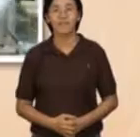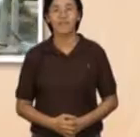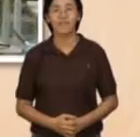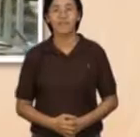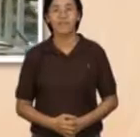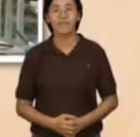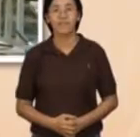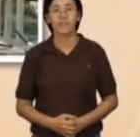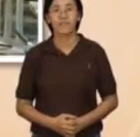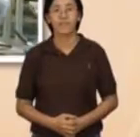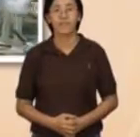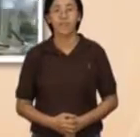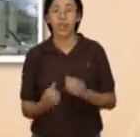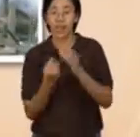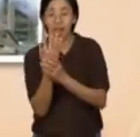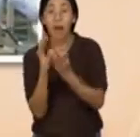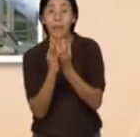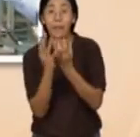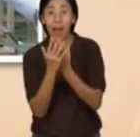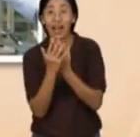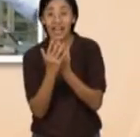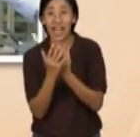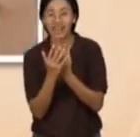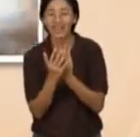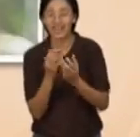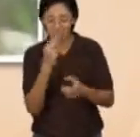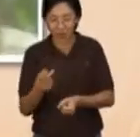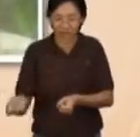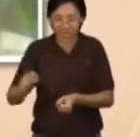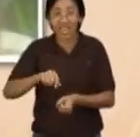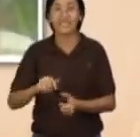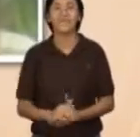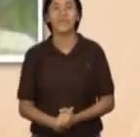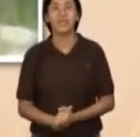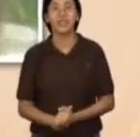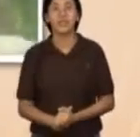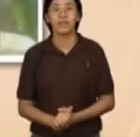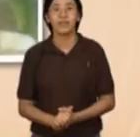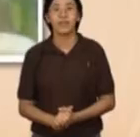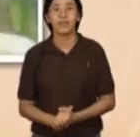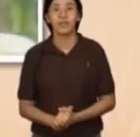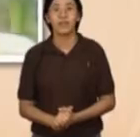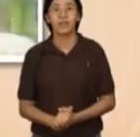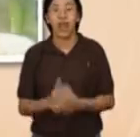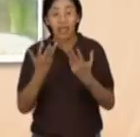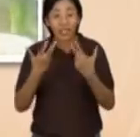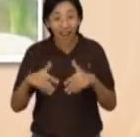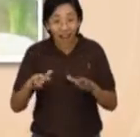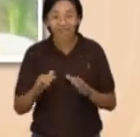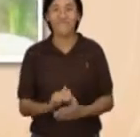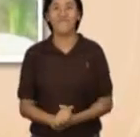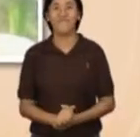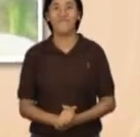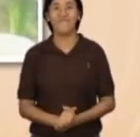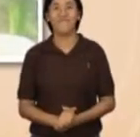นี่ผมก็จะใส่ผักนะฮะ ใส่ผักเพิ่มเมื่อกี้หน่อยค่ะ ก็เป็นอันเสร็จแล้วนะครับ เสร็จเรียบร้